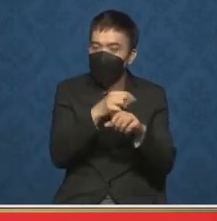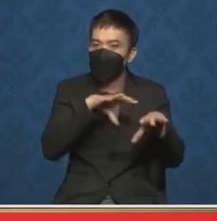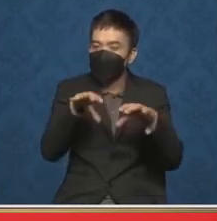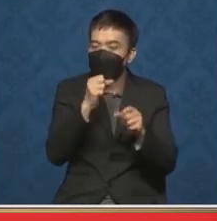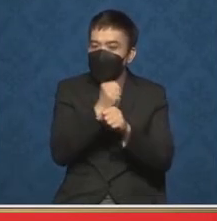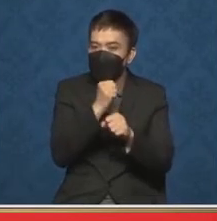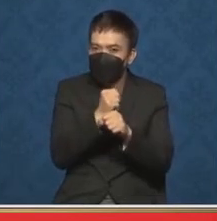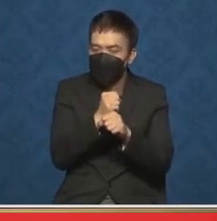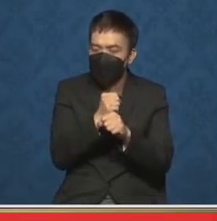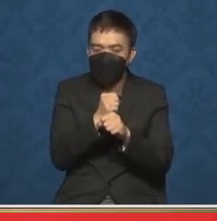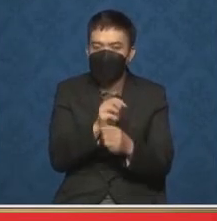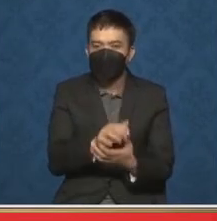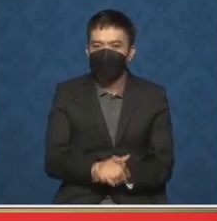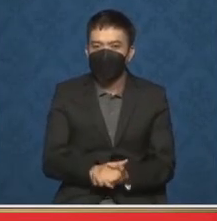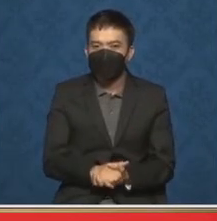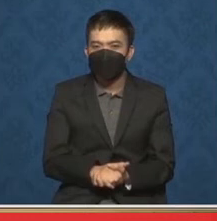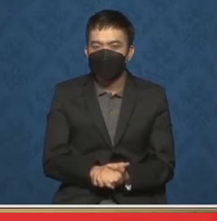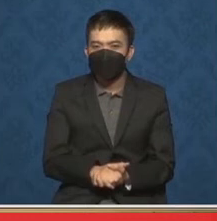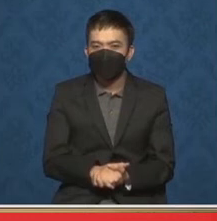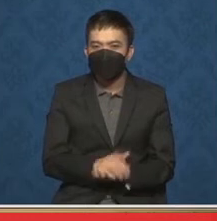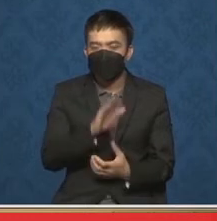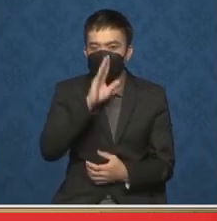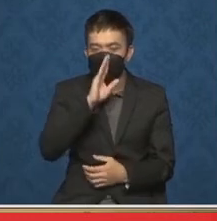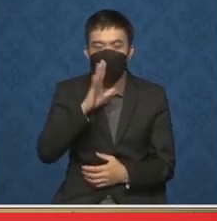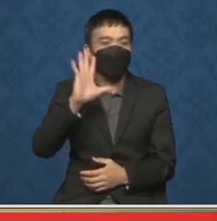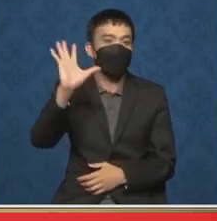บ่รทำลายท่าทีของประชาขวมโลก